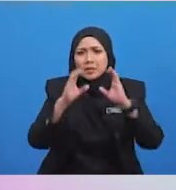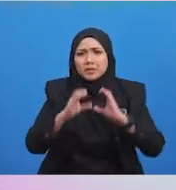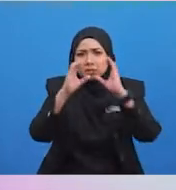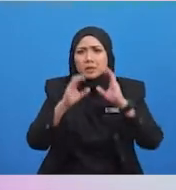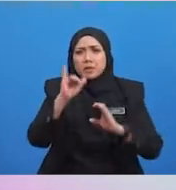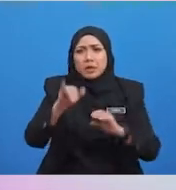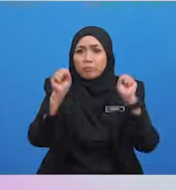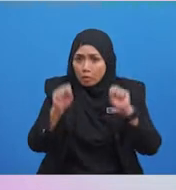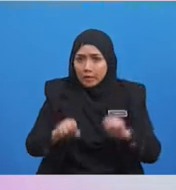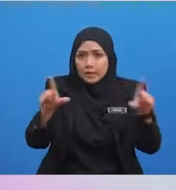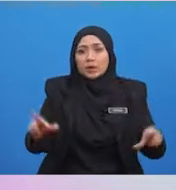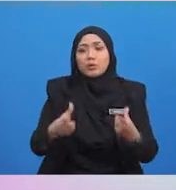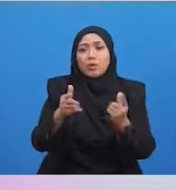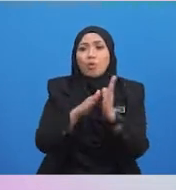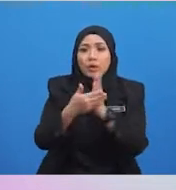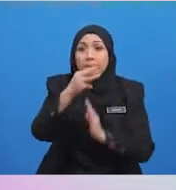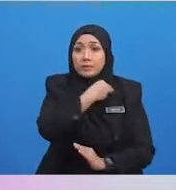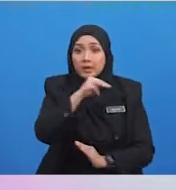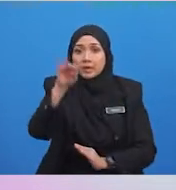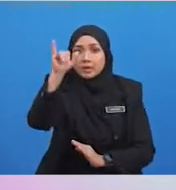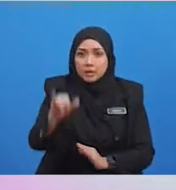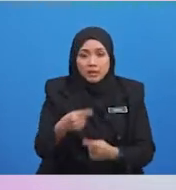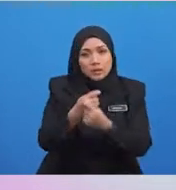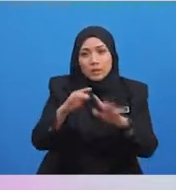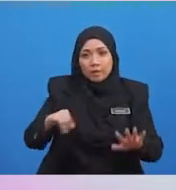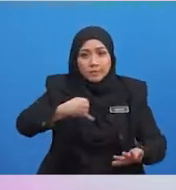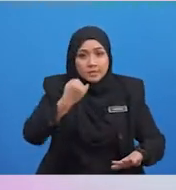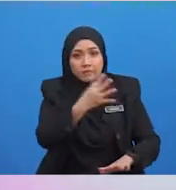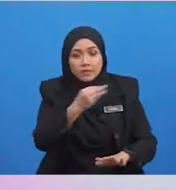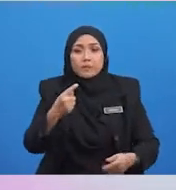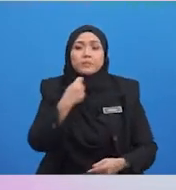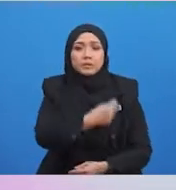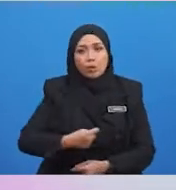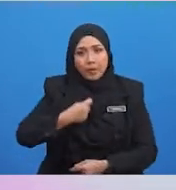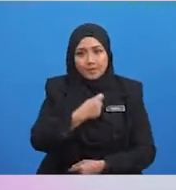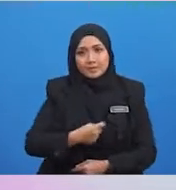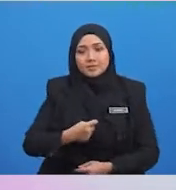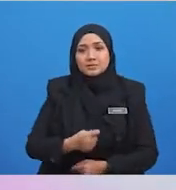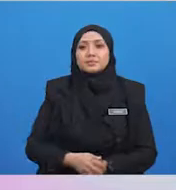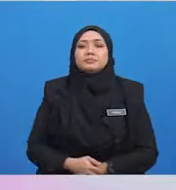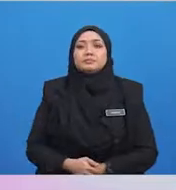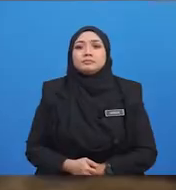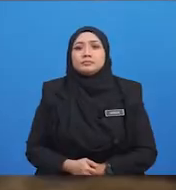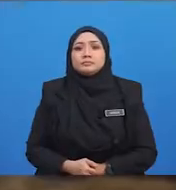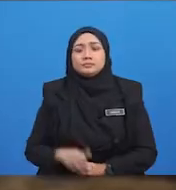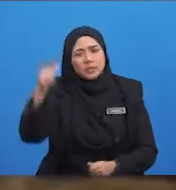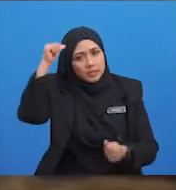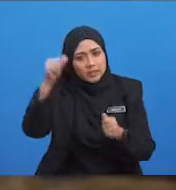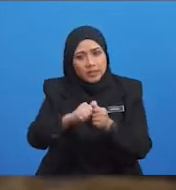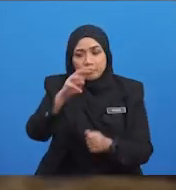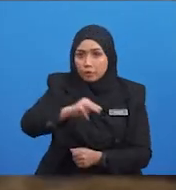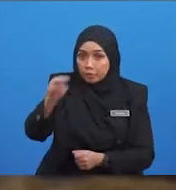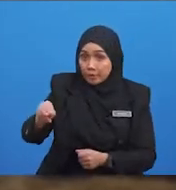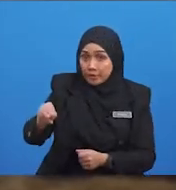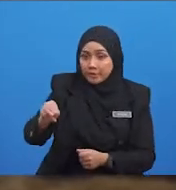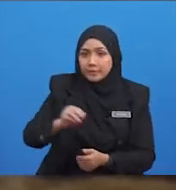yang boleh dilakukan oleh mereka yang telah insaf dan bertaubat? Ingat